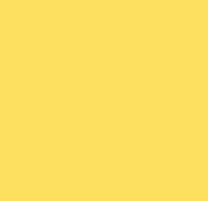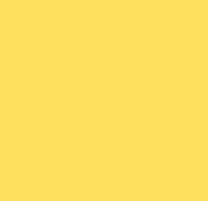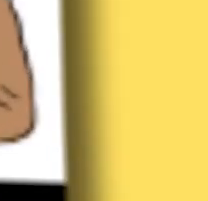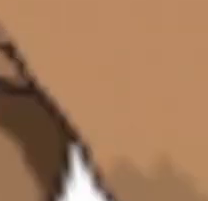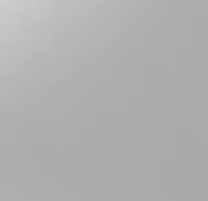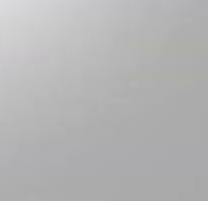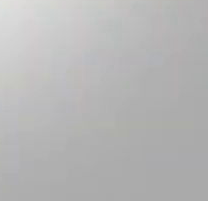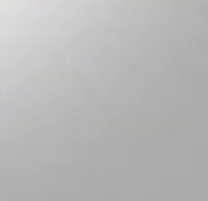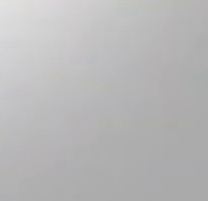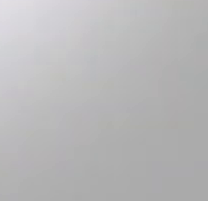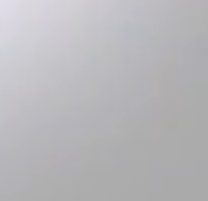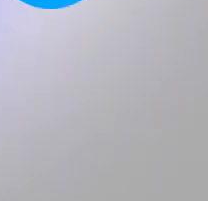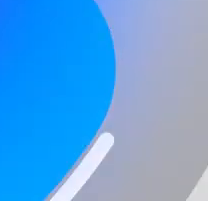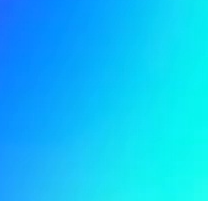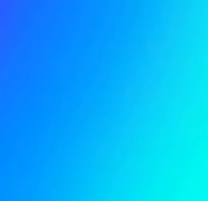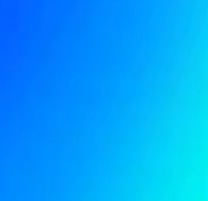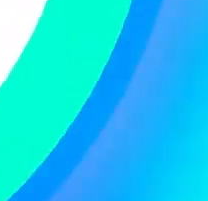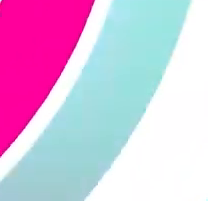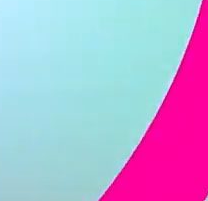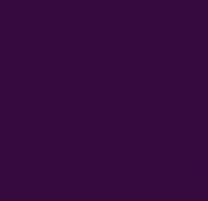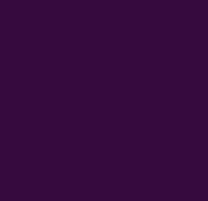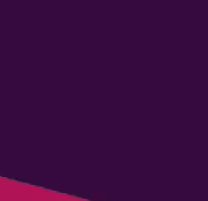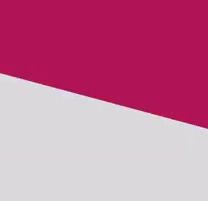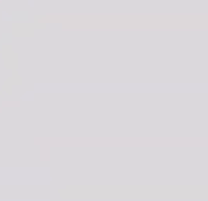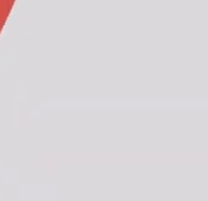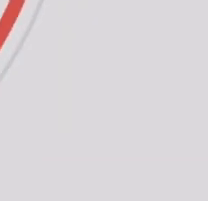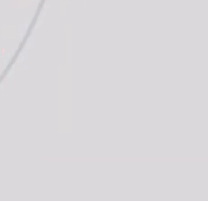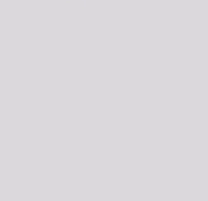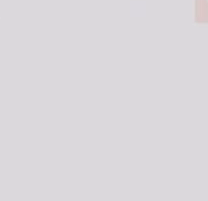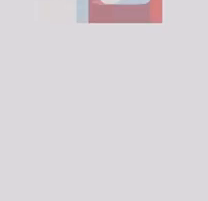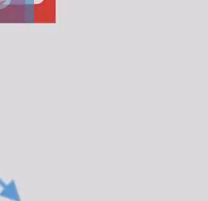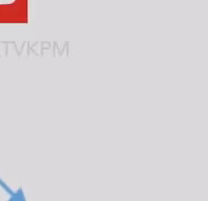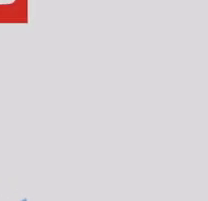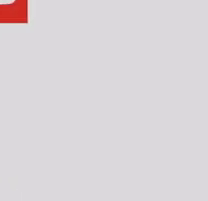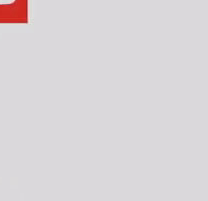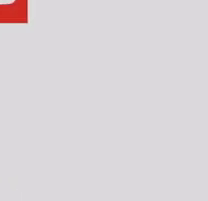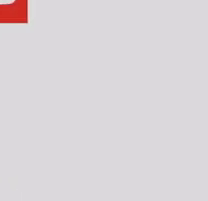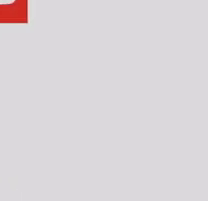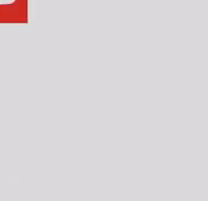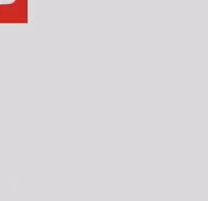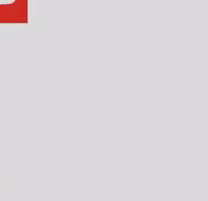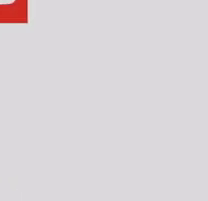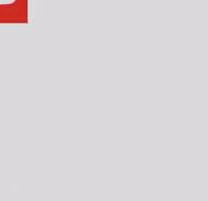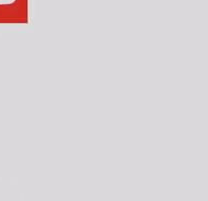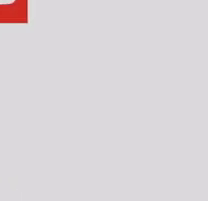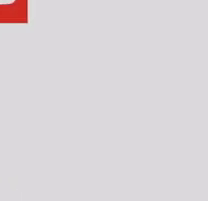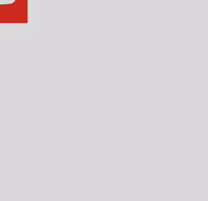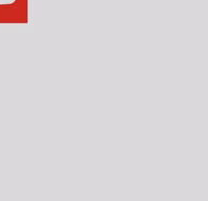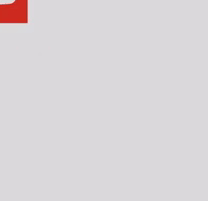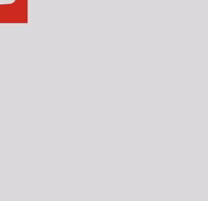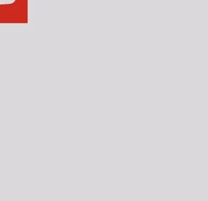Habe wassa Beti lembu hanya makan tumbuhan saja mari Adek kita belajar